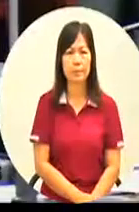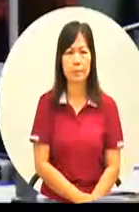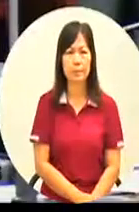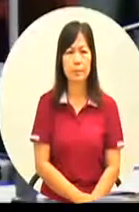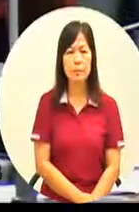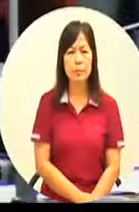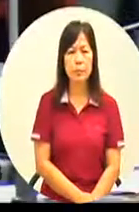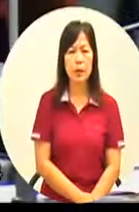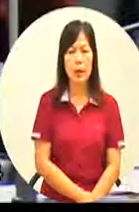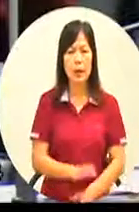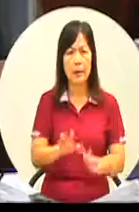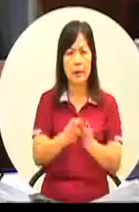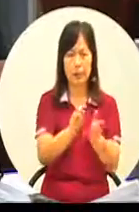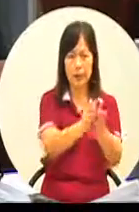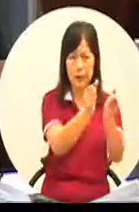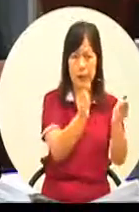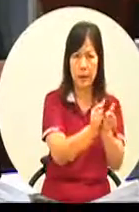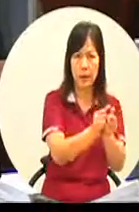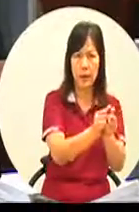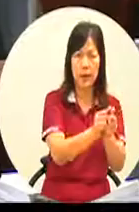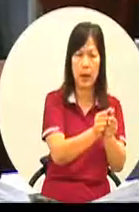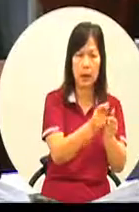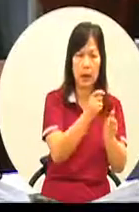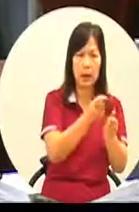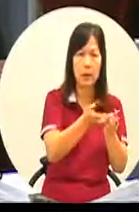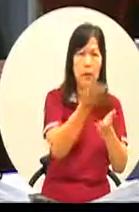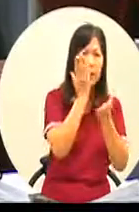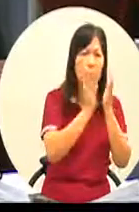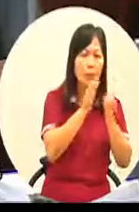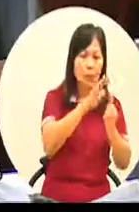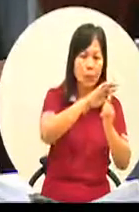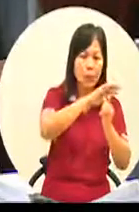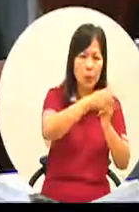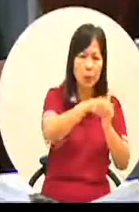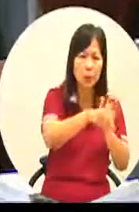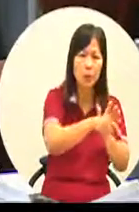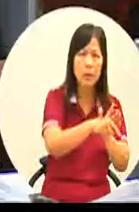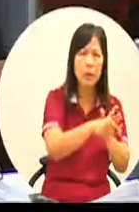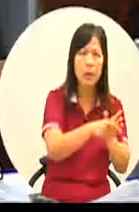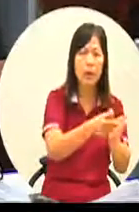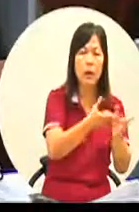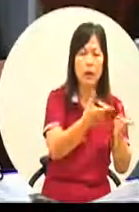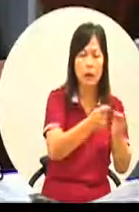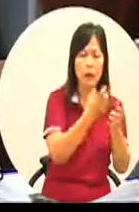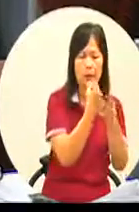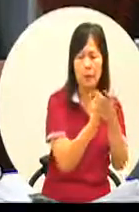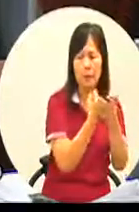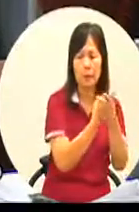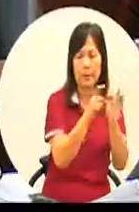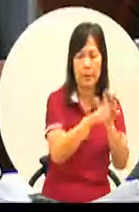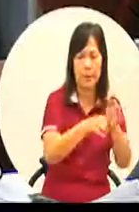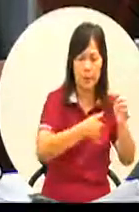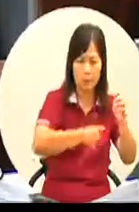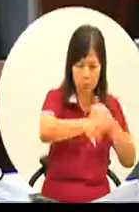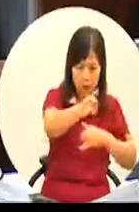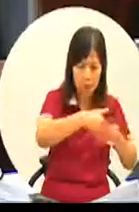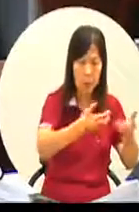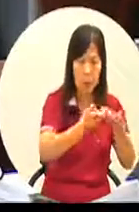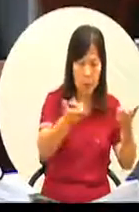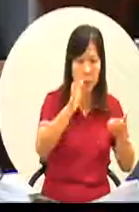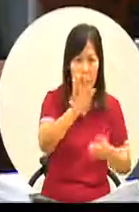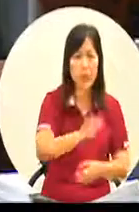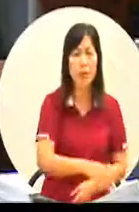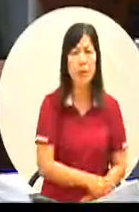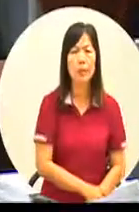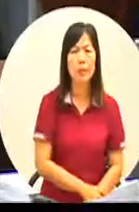吼，因为男化妆室吼，男化妆入殓室也是维持，还是维持啊，进口跟出口是分开嘛。啊，